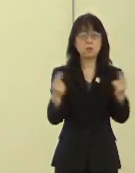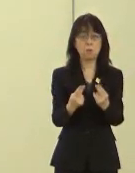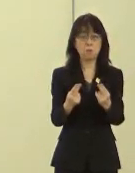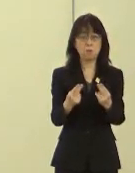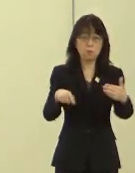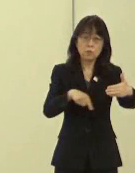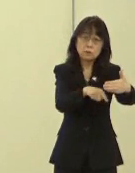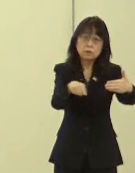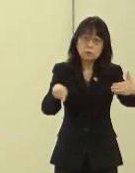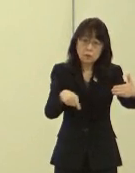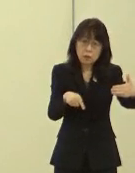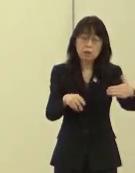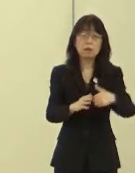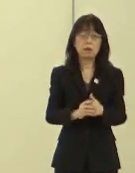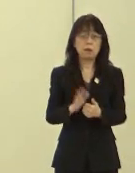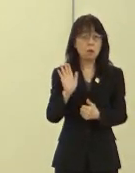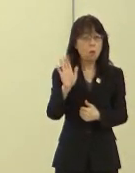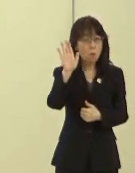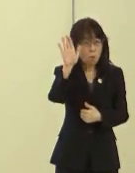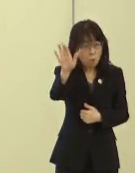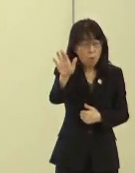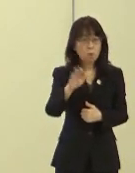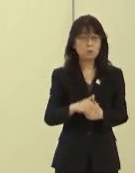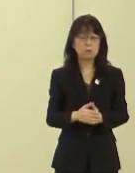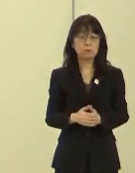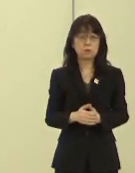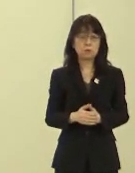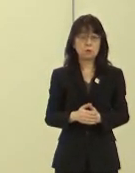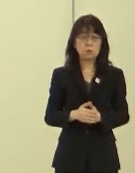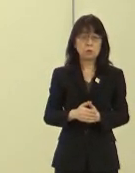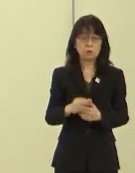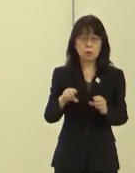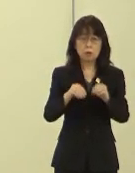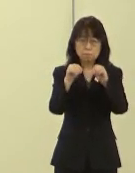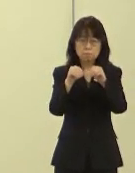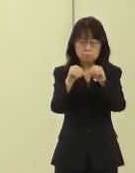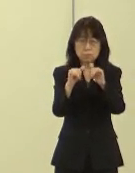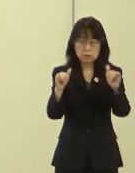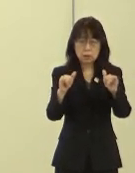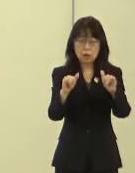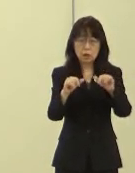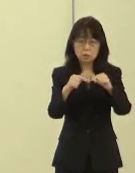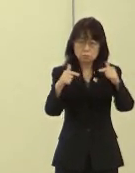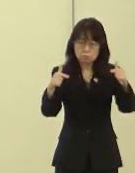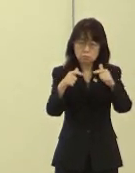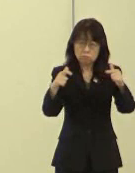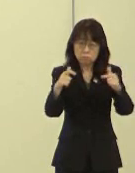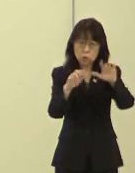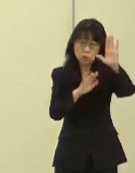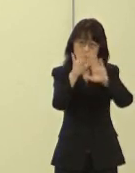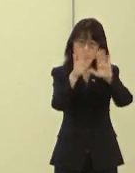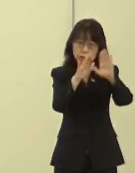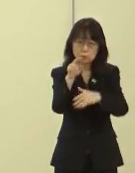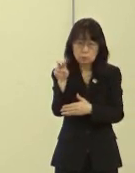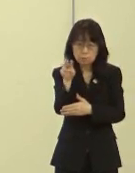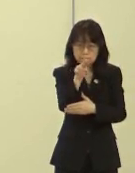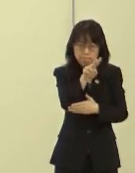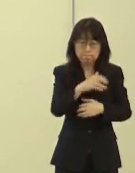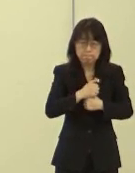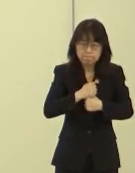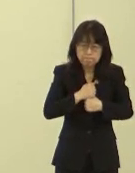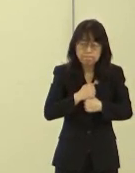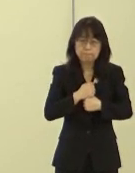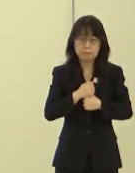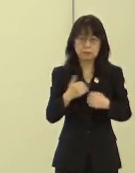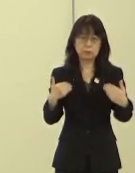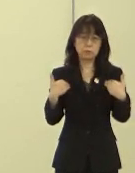てはこれから今後もですね、この推移ということを注視していかなければいけない状況にあるかという